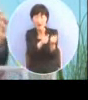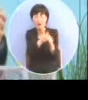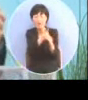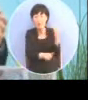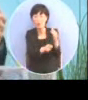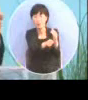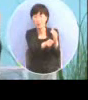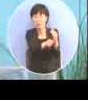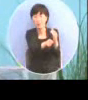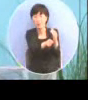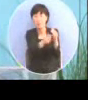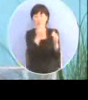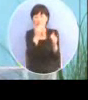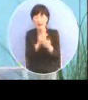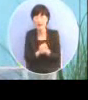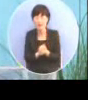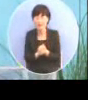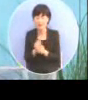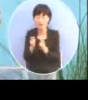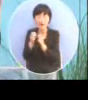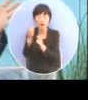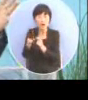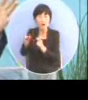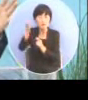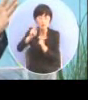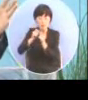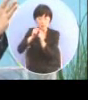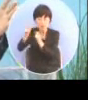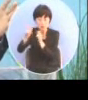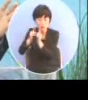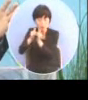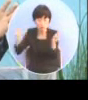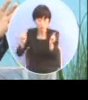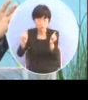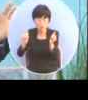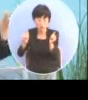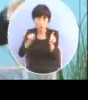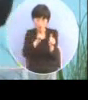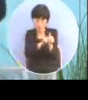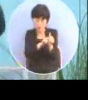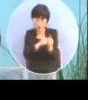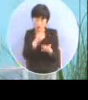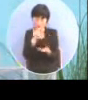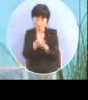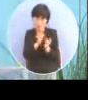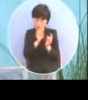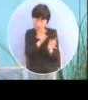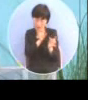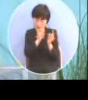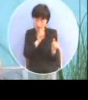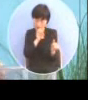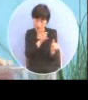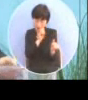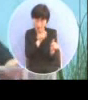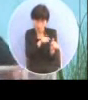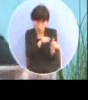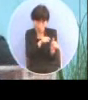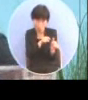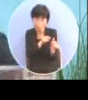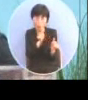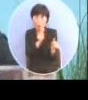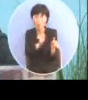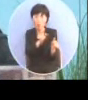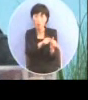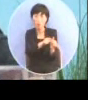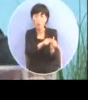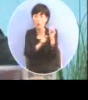phải không? 사기꾼이 사기치려다가도 이 사람이 안 속겠구나 싶으면 khi một tên lừa đảo bắt đầu muốn lừa ai đó, bắt chuyện một hồi